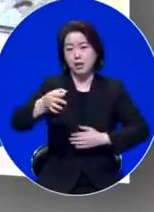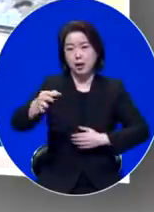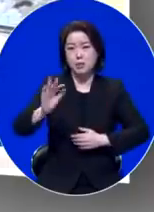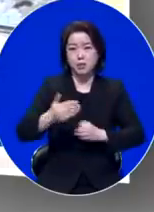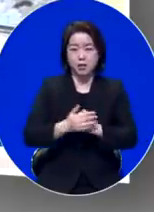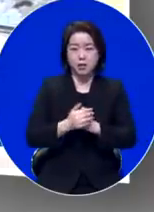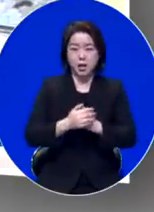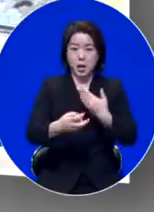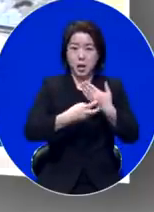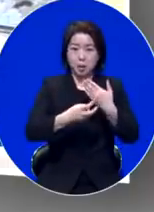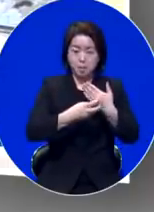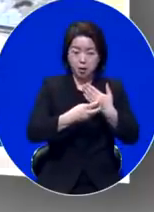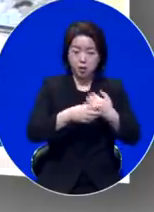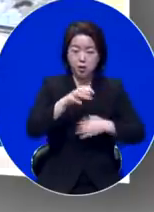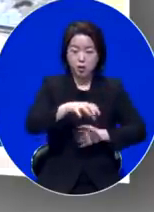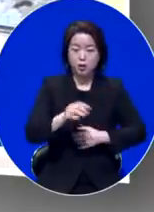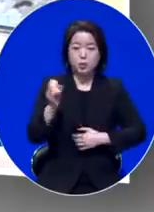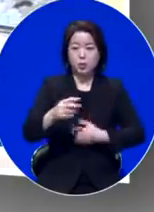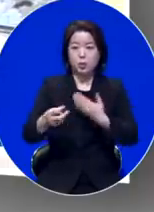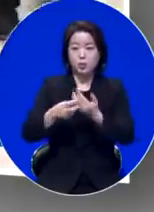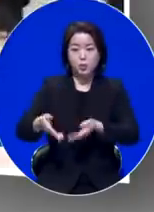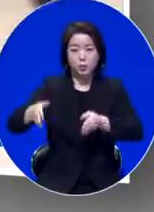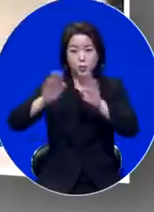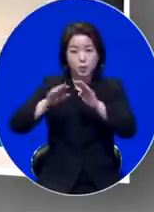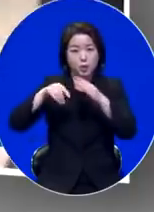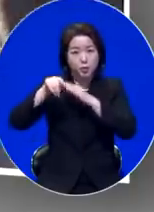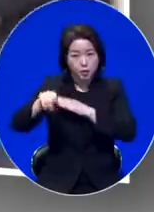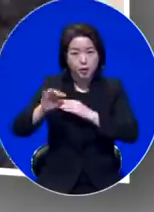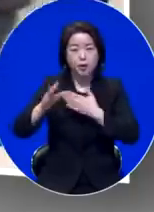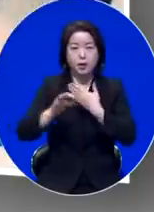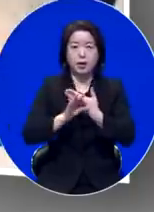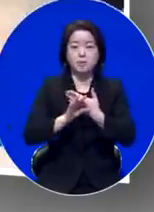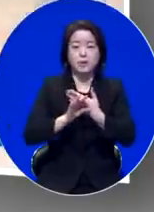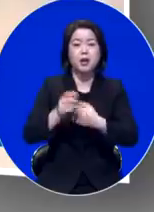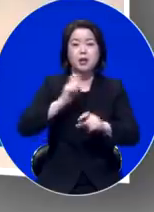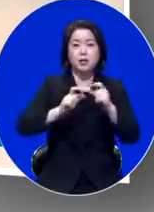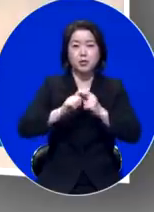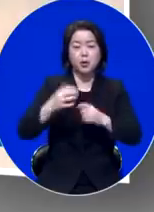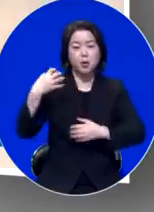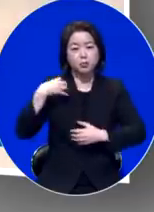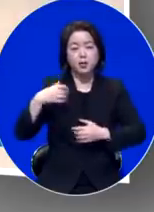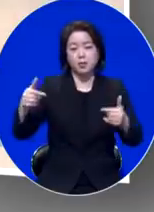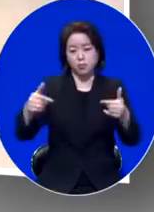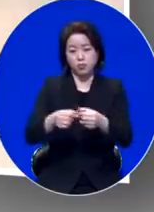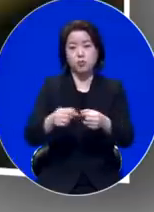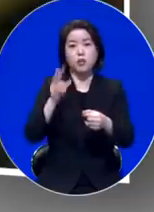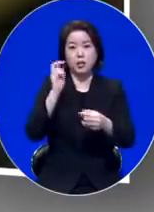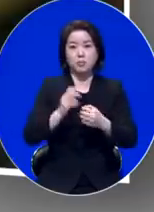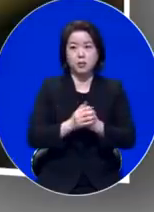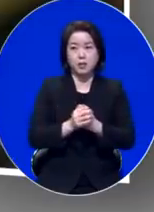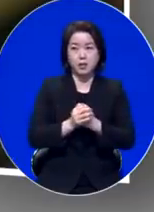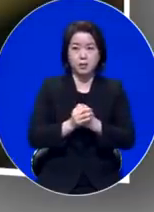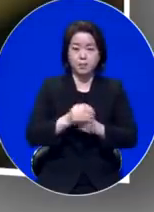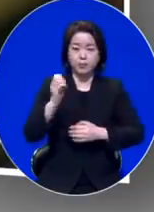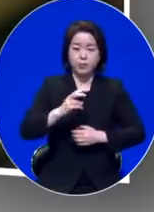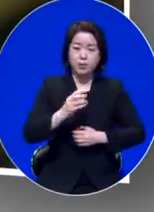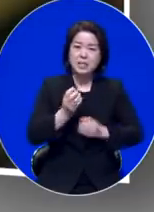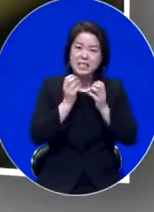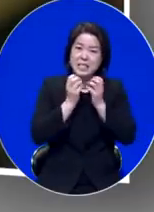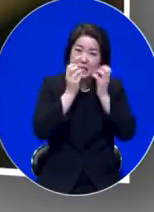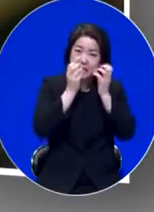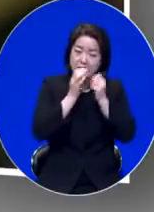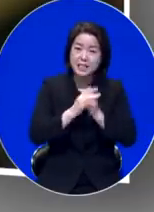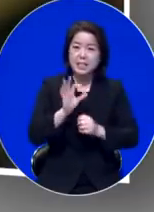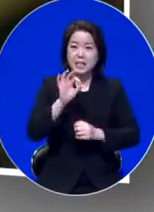병원이나 어려운 으 으 리 걍 가는 데는 훨씬 단역 부담이 줄어들 걸로 보고 있습니다 특히 틀리나 임플란트 같은